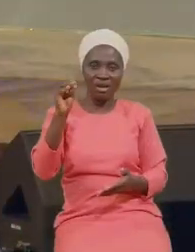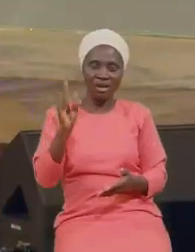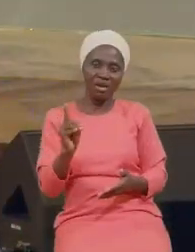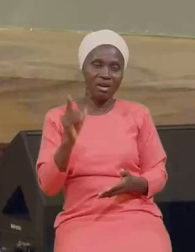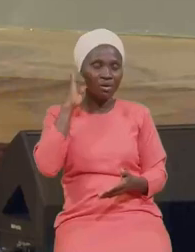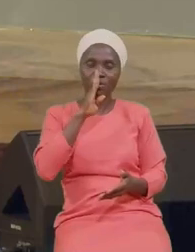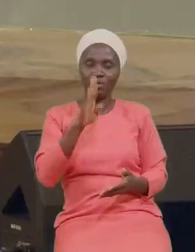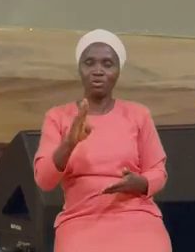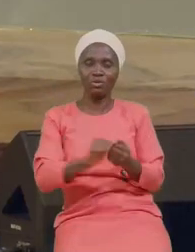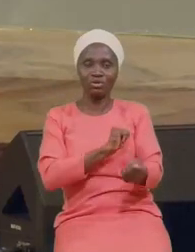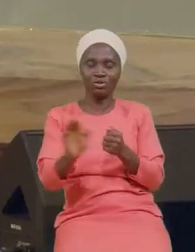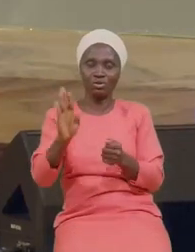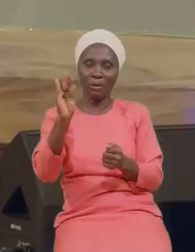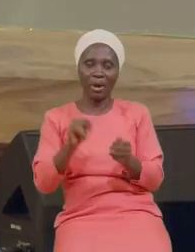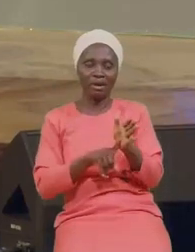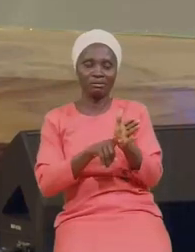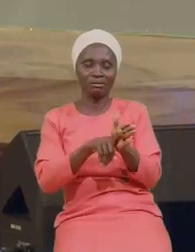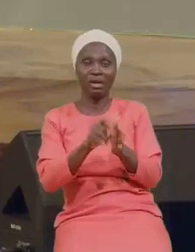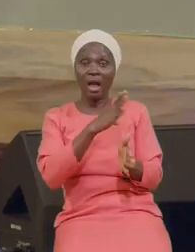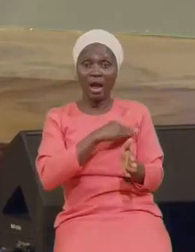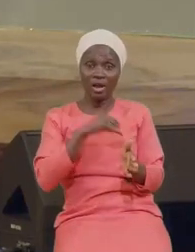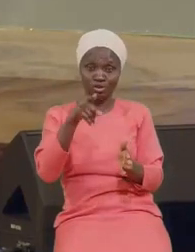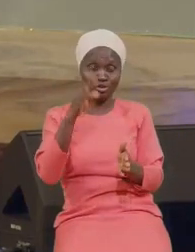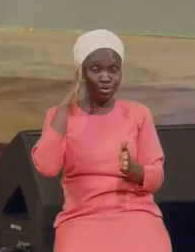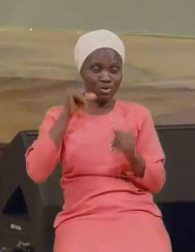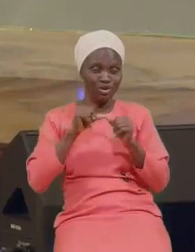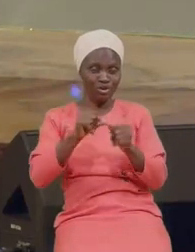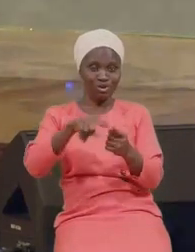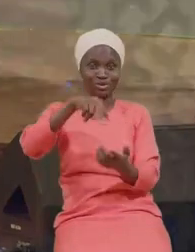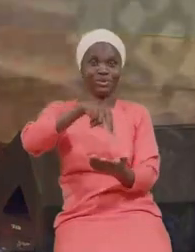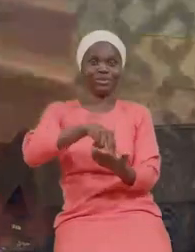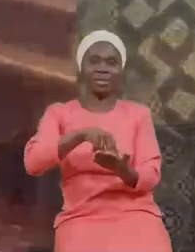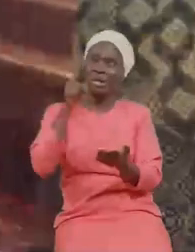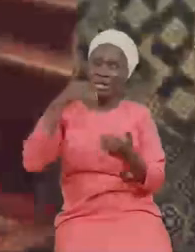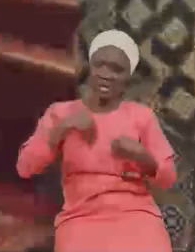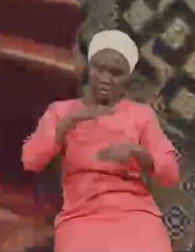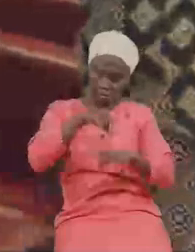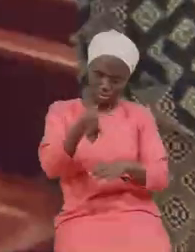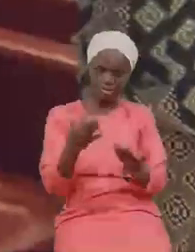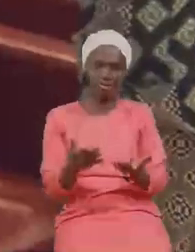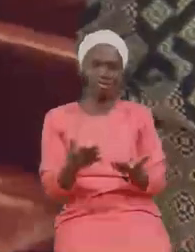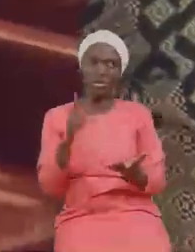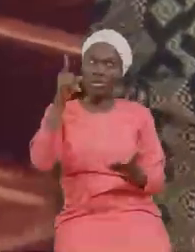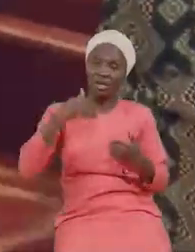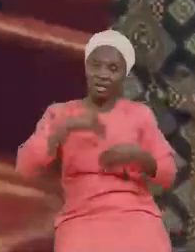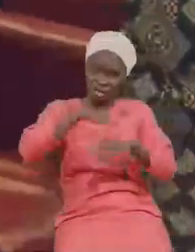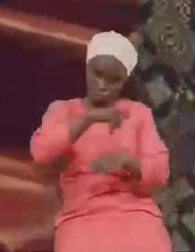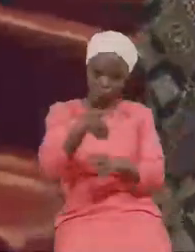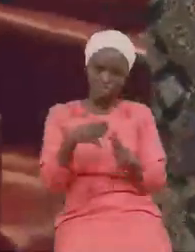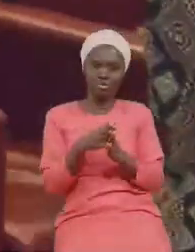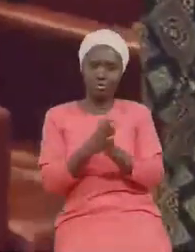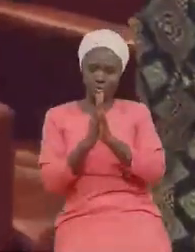tu vas continuer de tenir bon de cette appeler il t'a appelé